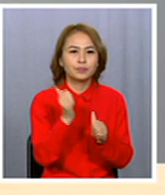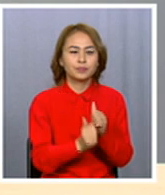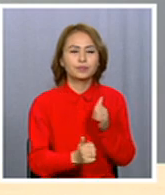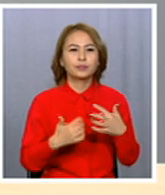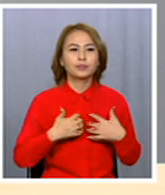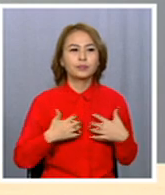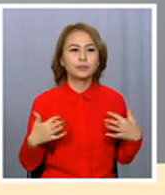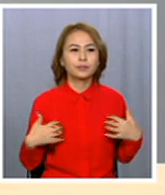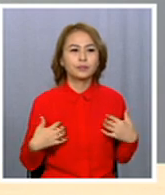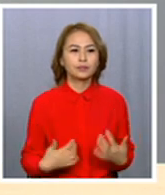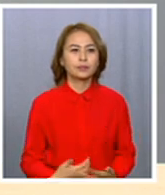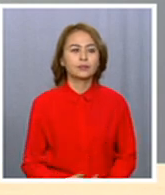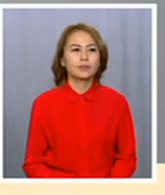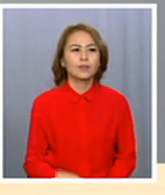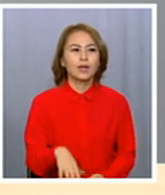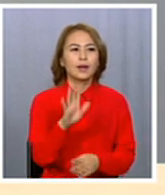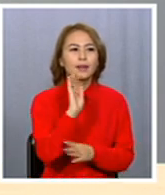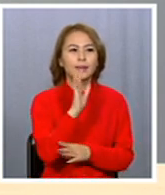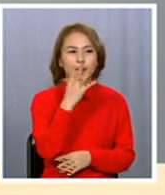животному. Лиса,